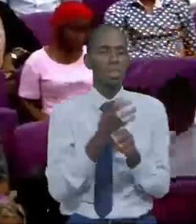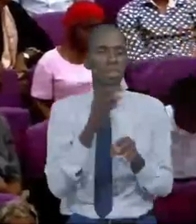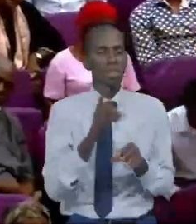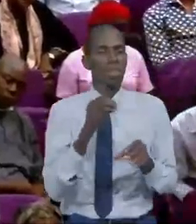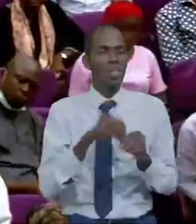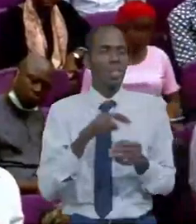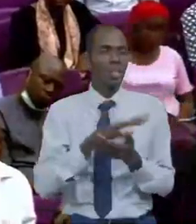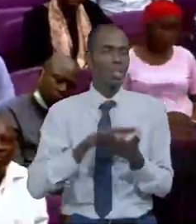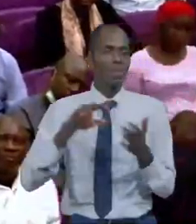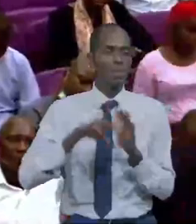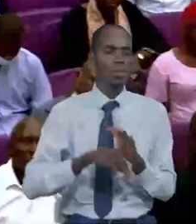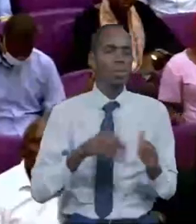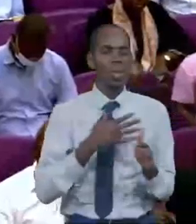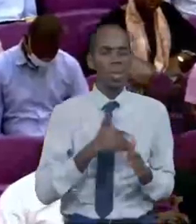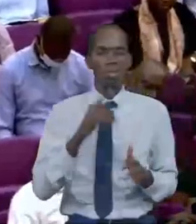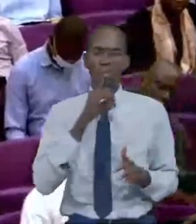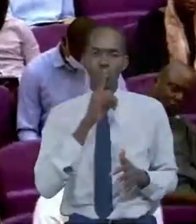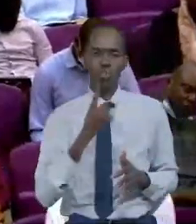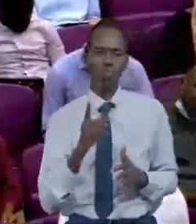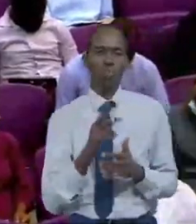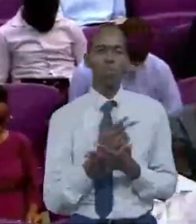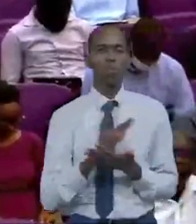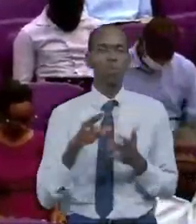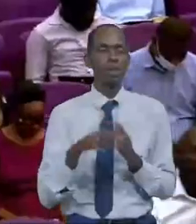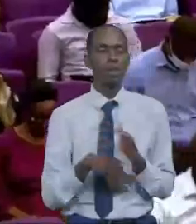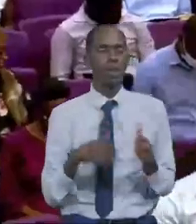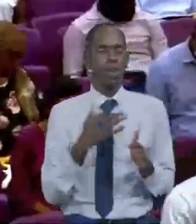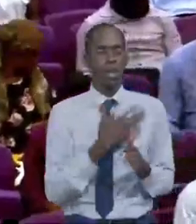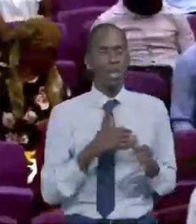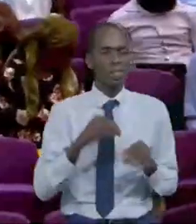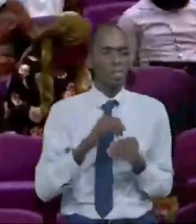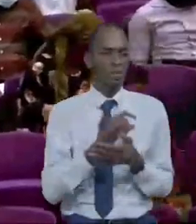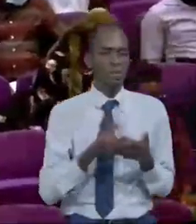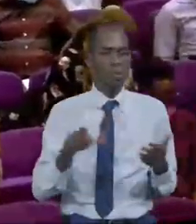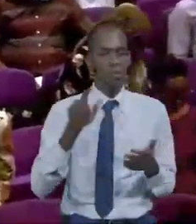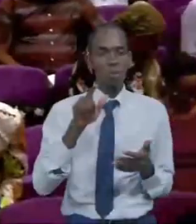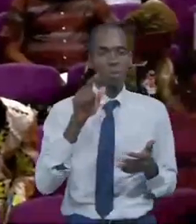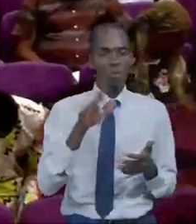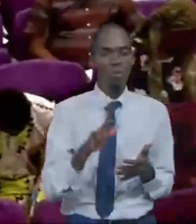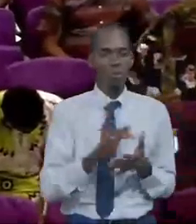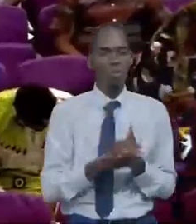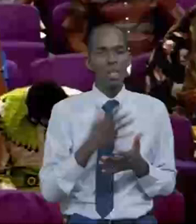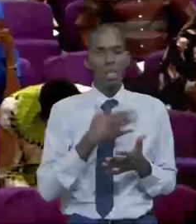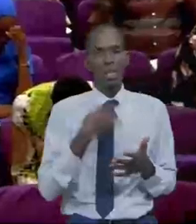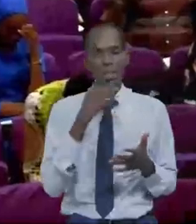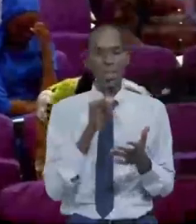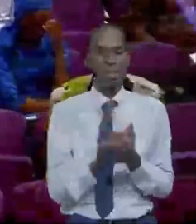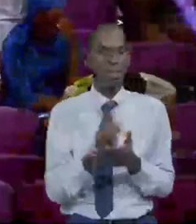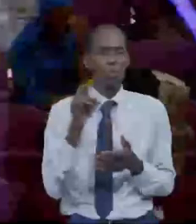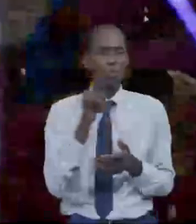et une sainteté que produit la vérité. Le verset 25 dit, c'est pourquoi